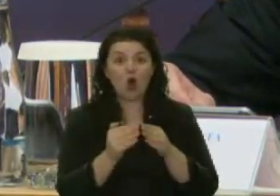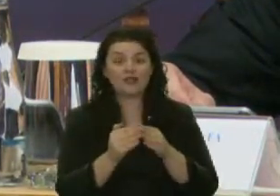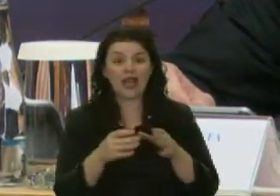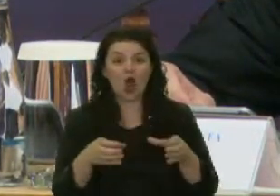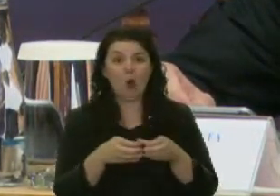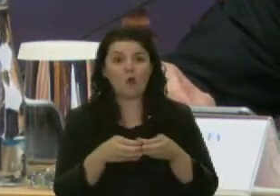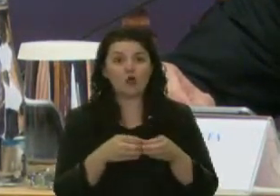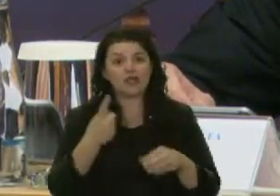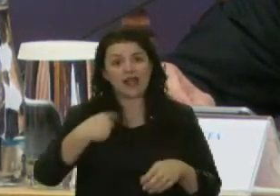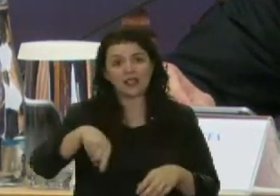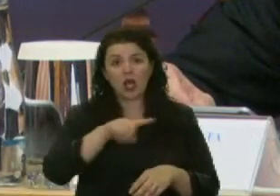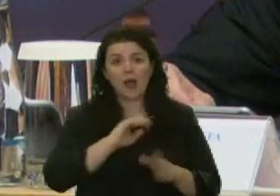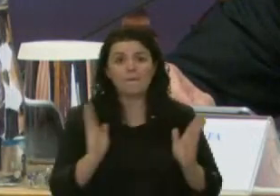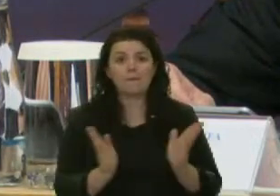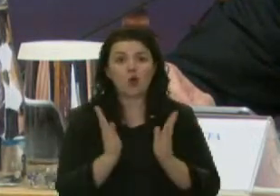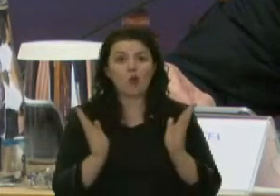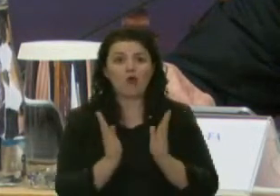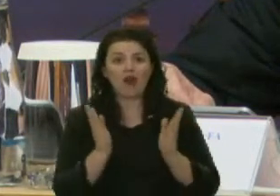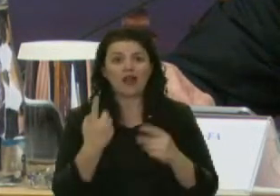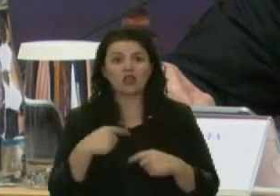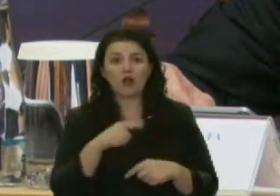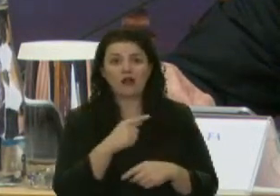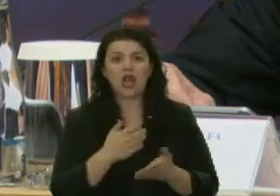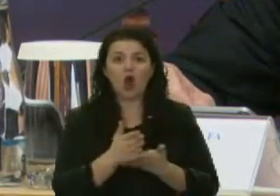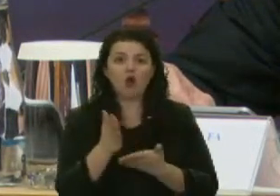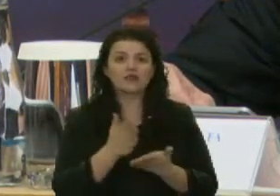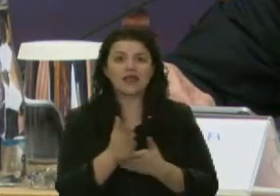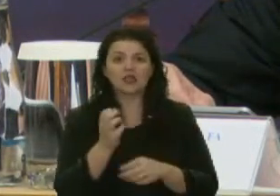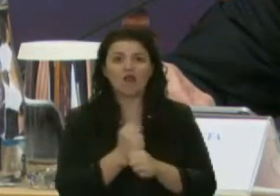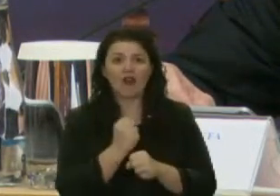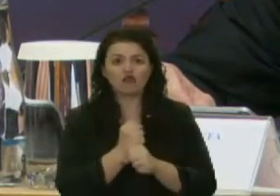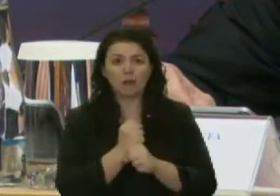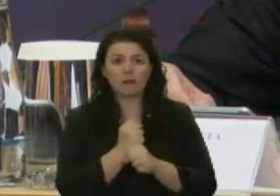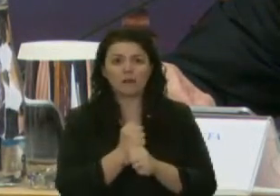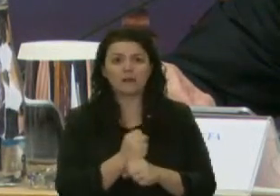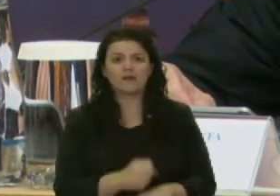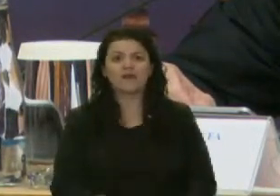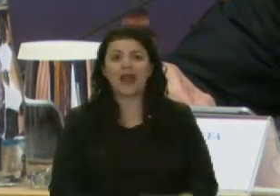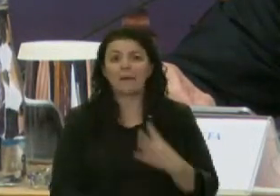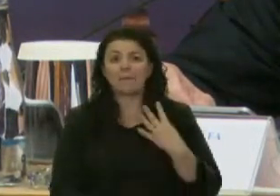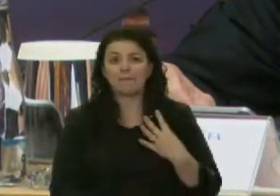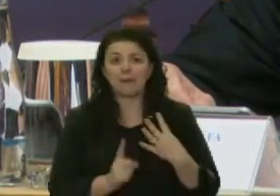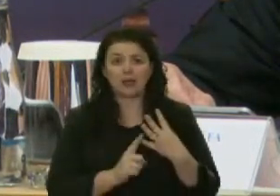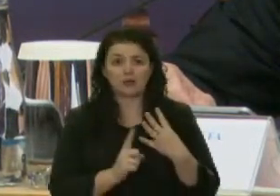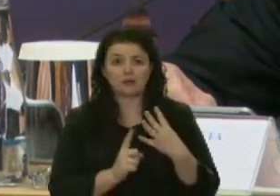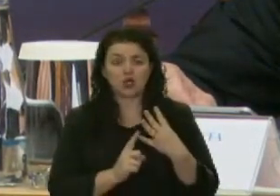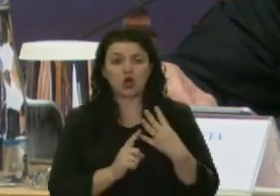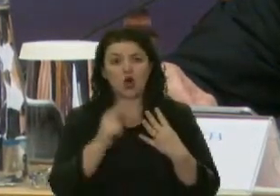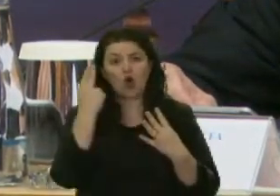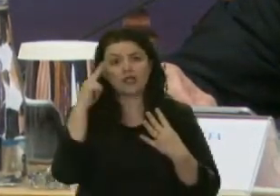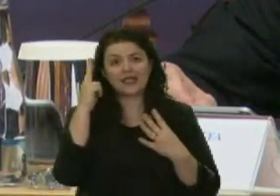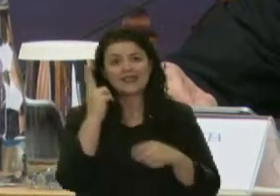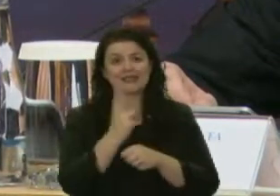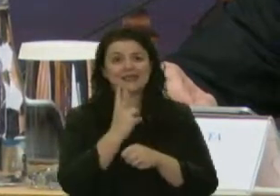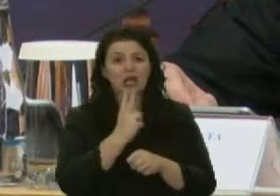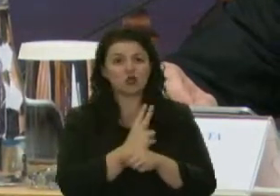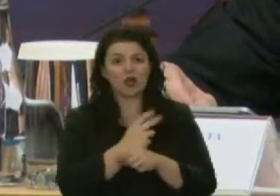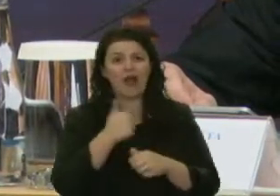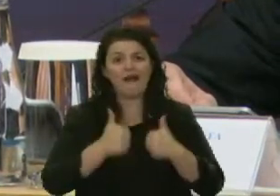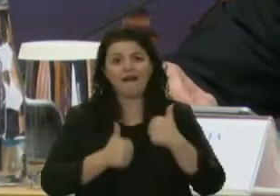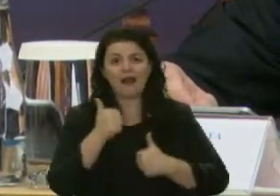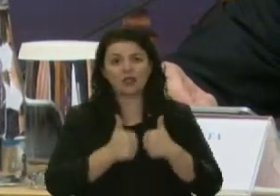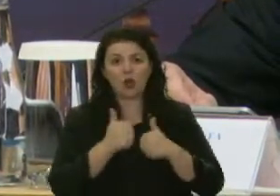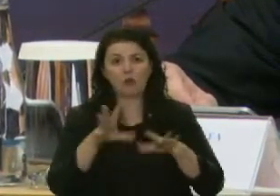comunitatea noastră prin promovarea noastră constantă pe care o facem în al patrulea rând să continuăm statutul de oraș campion al